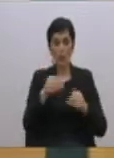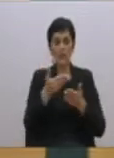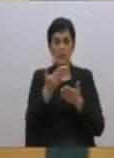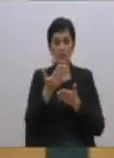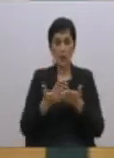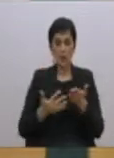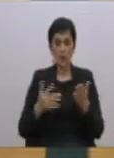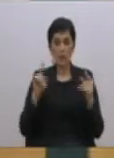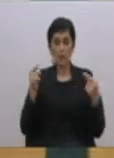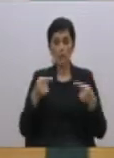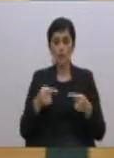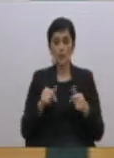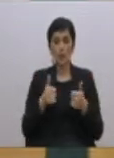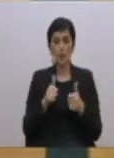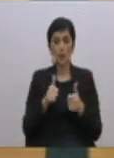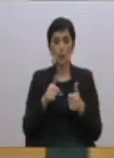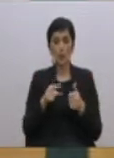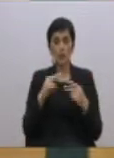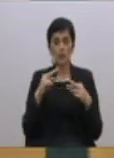შესაბამისად, როგორი ცვლილება ეს